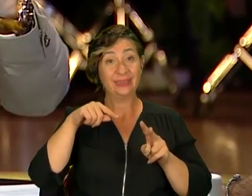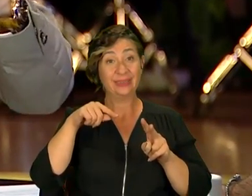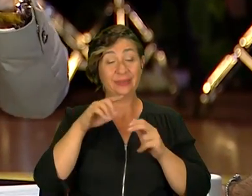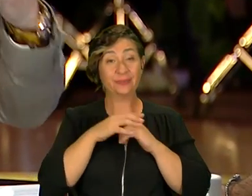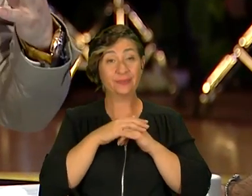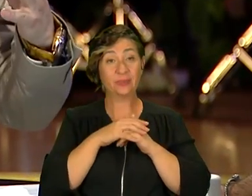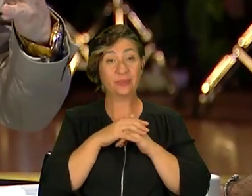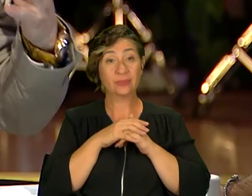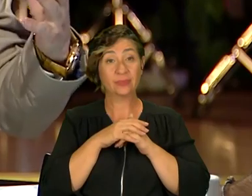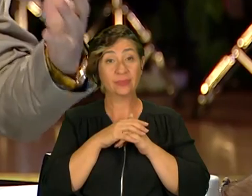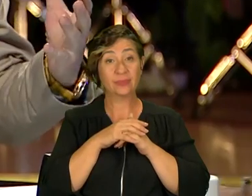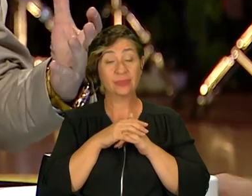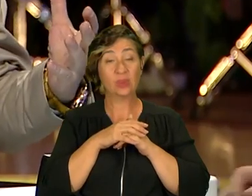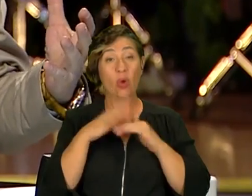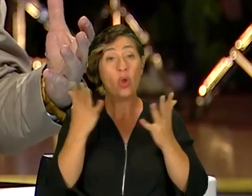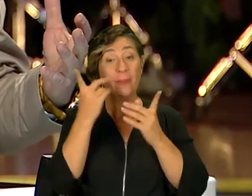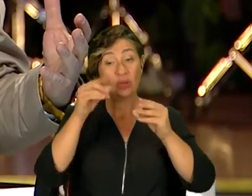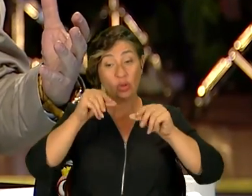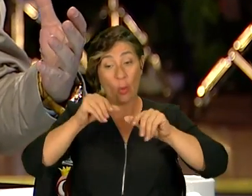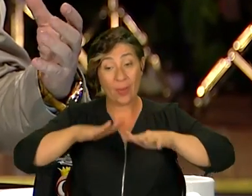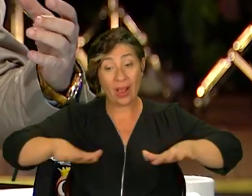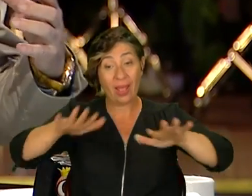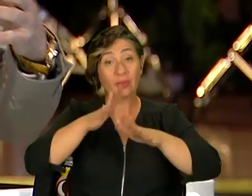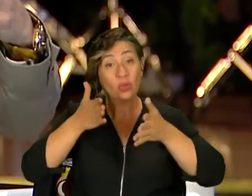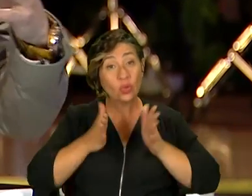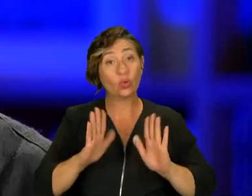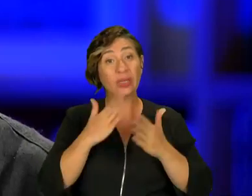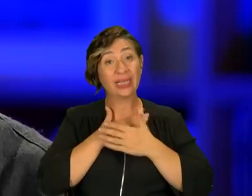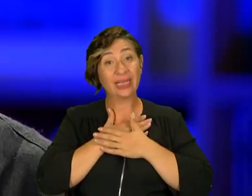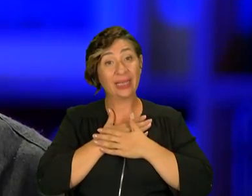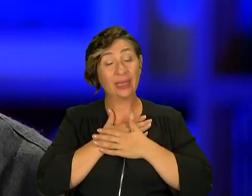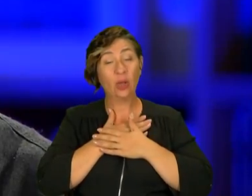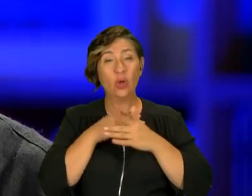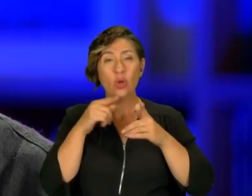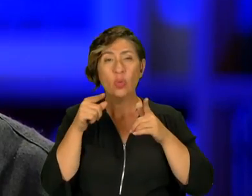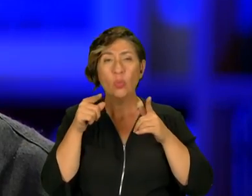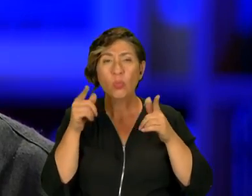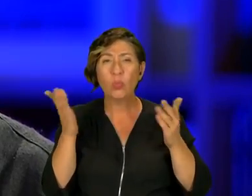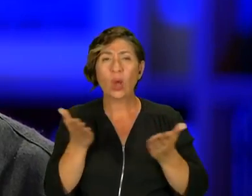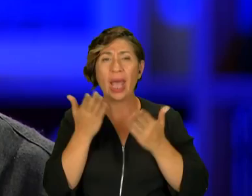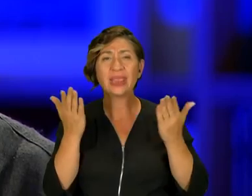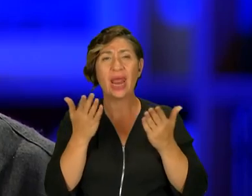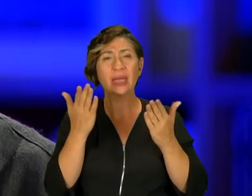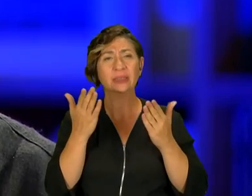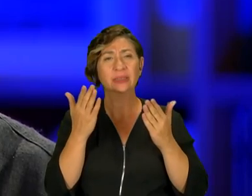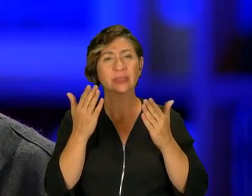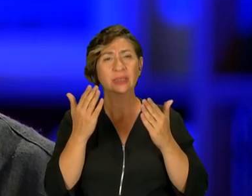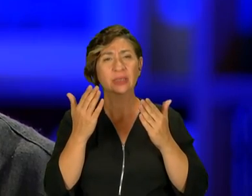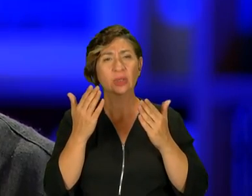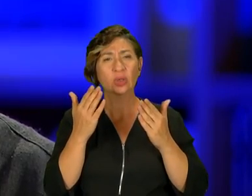çünkü öyle bir topraklarda doğduk ki bu kadar